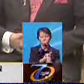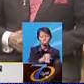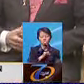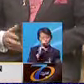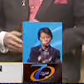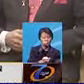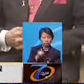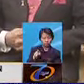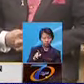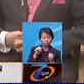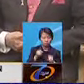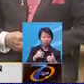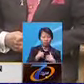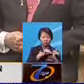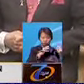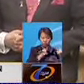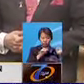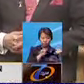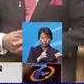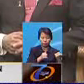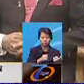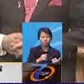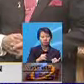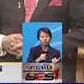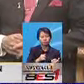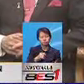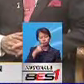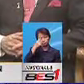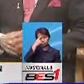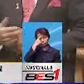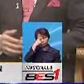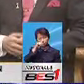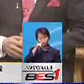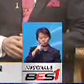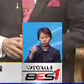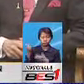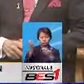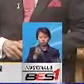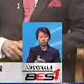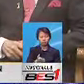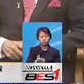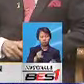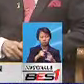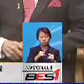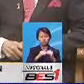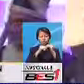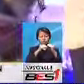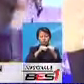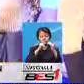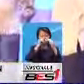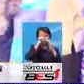mempunyai harapan juga dan usaha untuk membawa dewan ini ke lebih tahap lebih